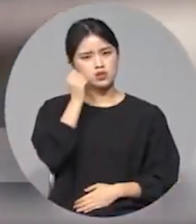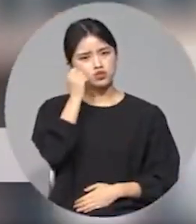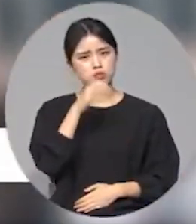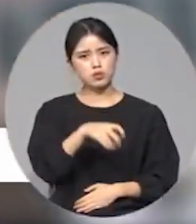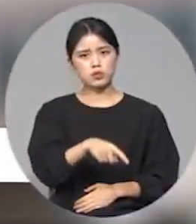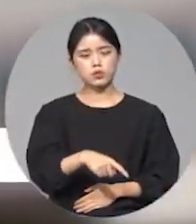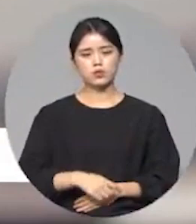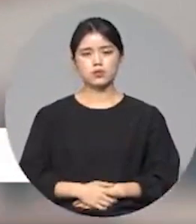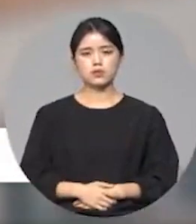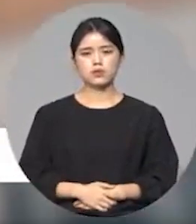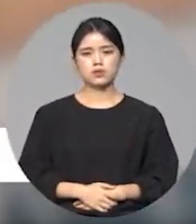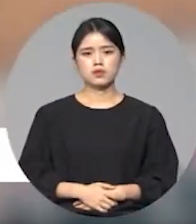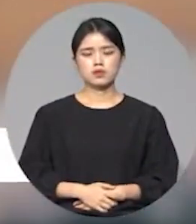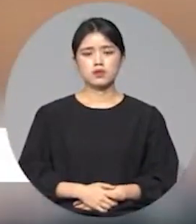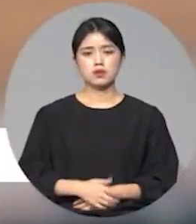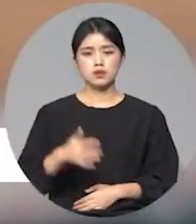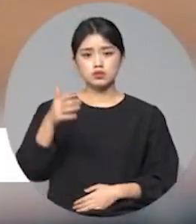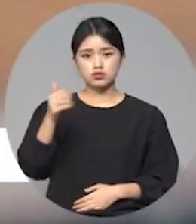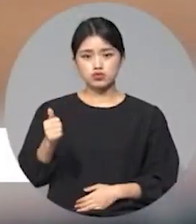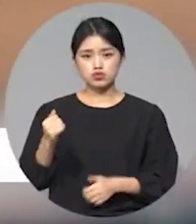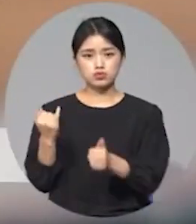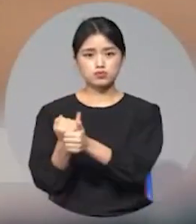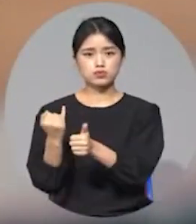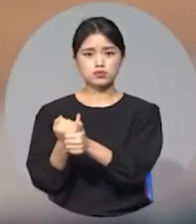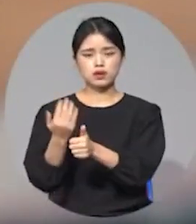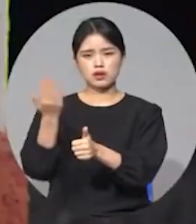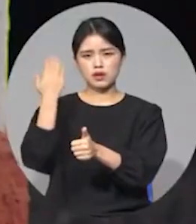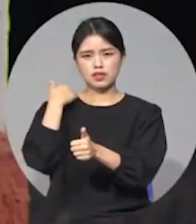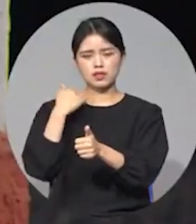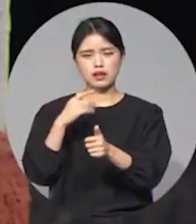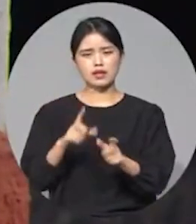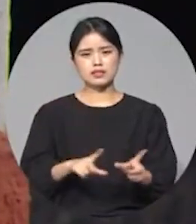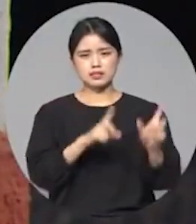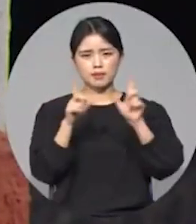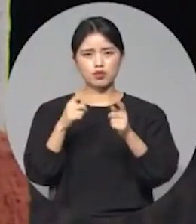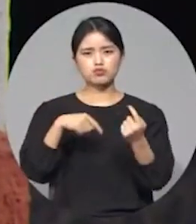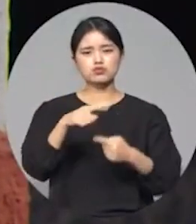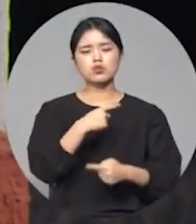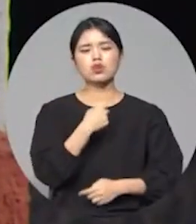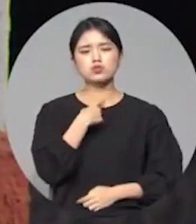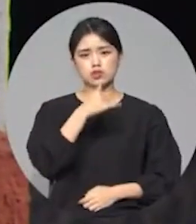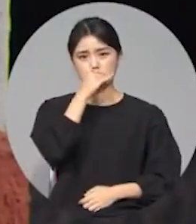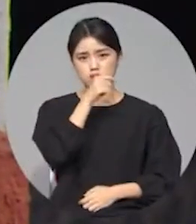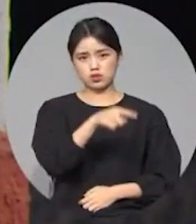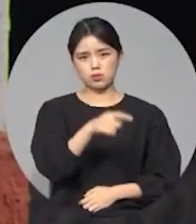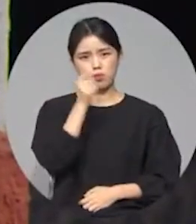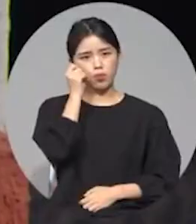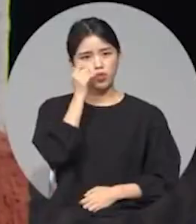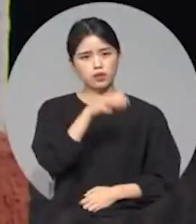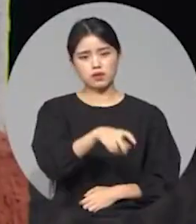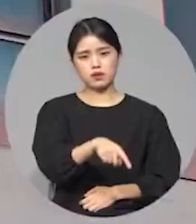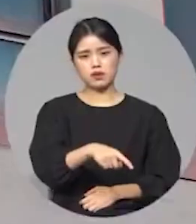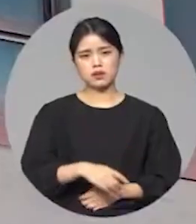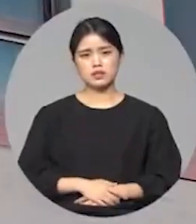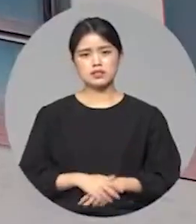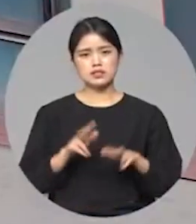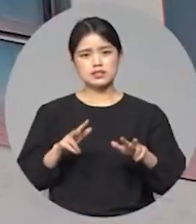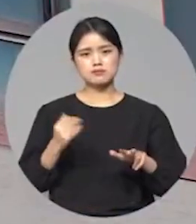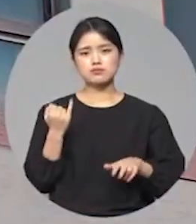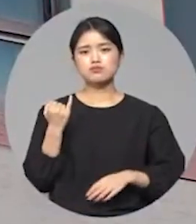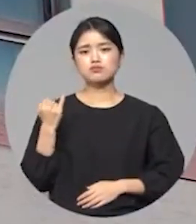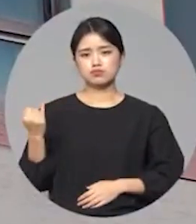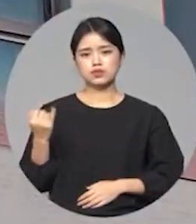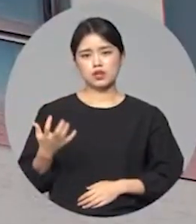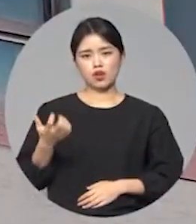나옵니다. 장영수 군수 부부가 과거 거주하며 운영했던 모텔인데 현재는 장군수 부인이